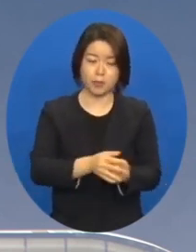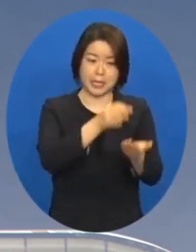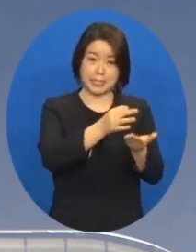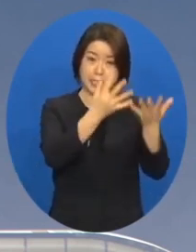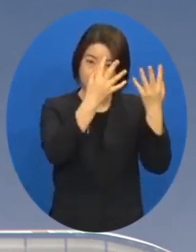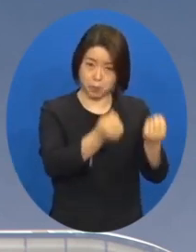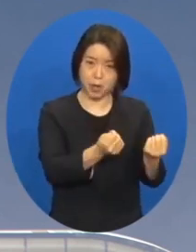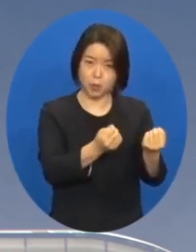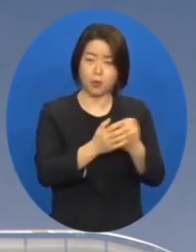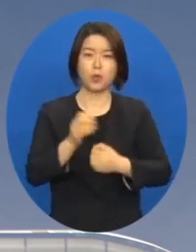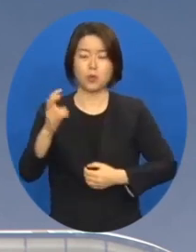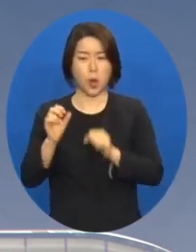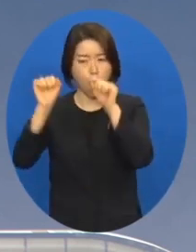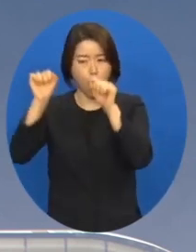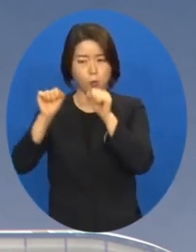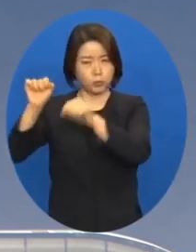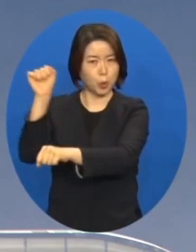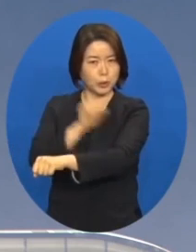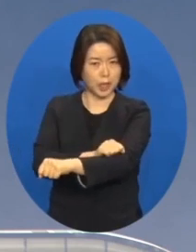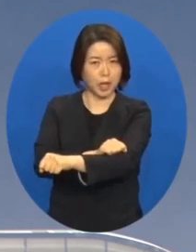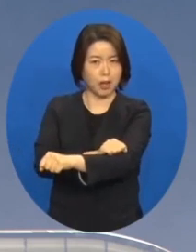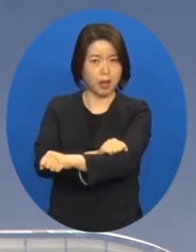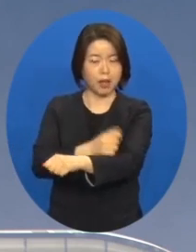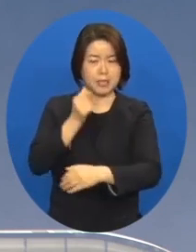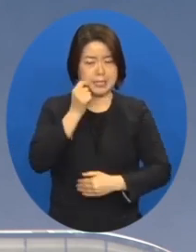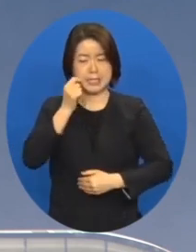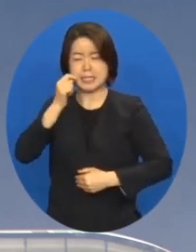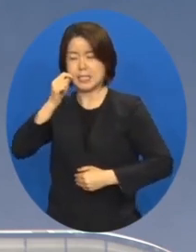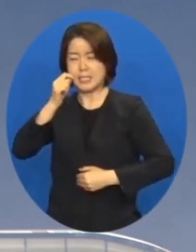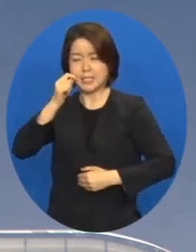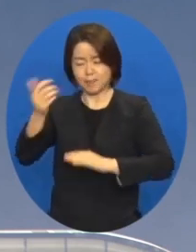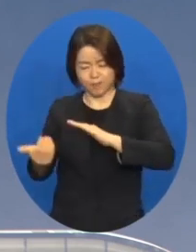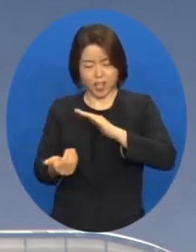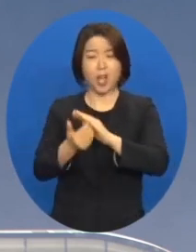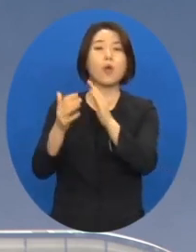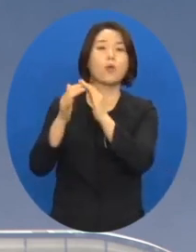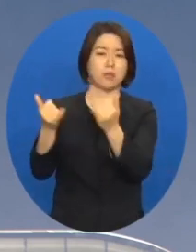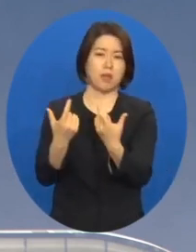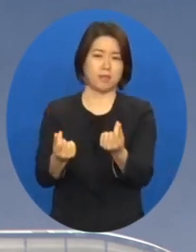많고 또 운동도 잘하는 아주 인기인 중에 인기인이었습니다.